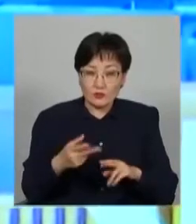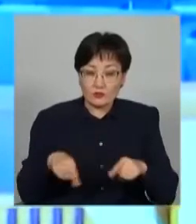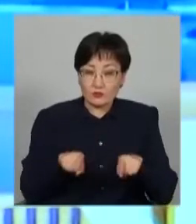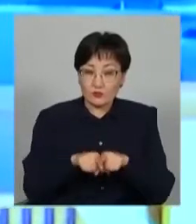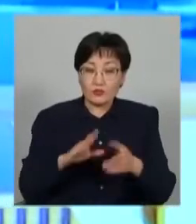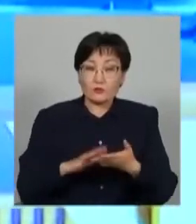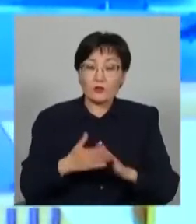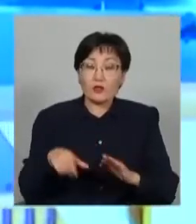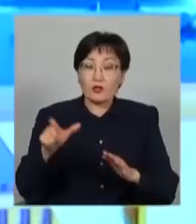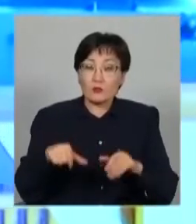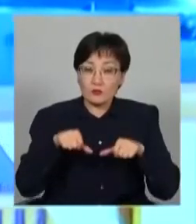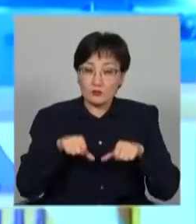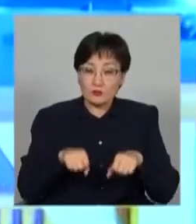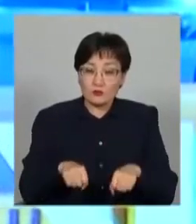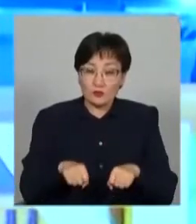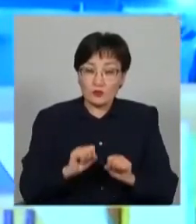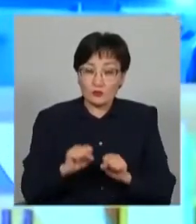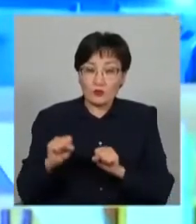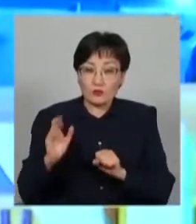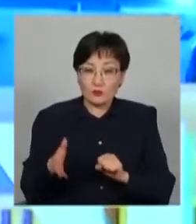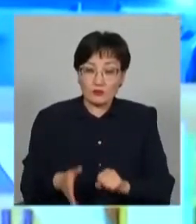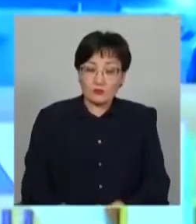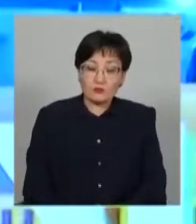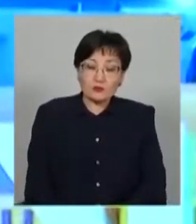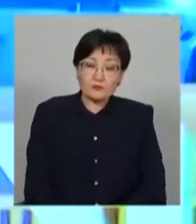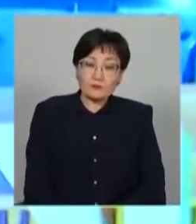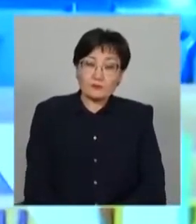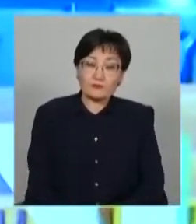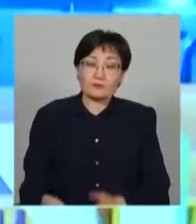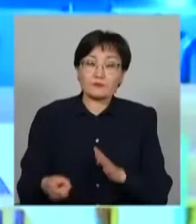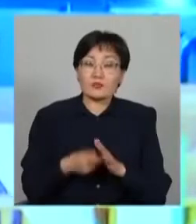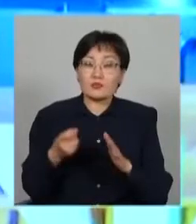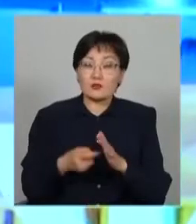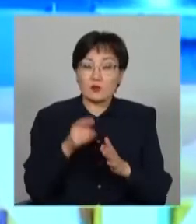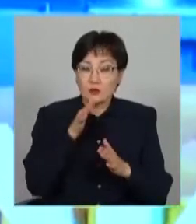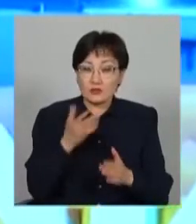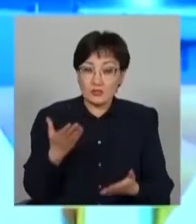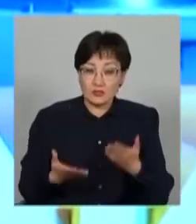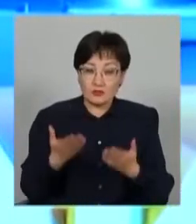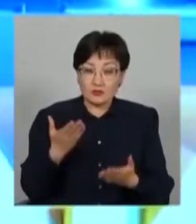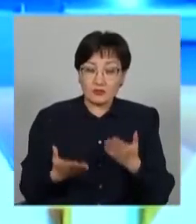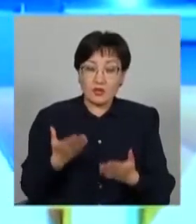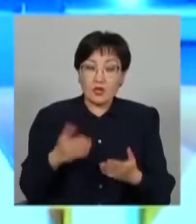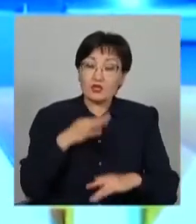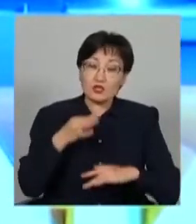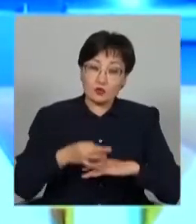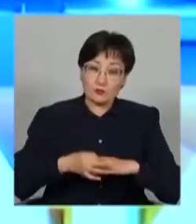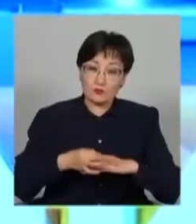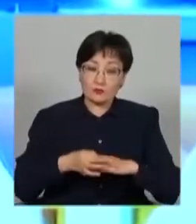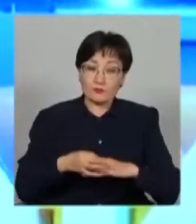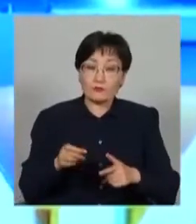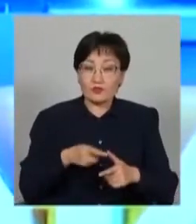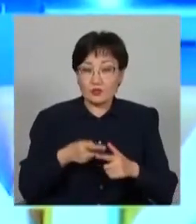кезде азаматтың құқығы қорғалатын болады. Ол жаңағы тергеу кезіндегі егер де оны жауапты